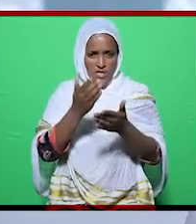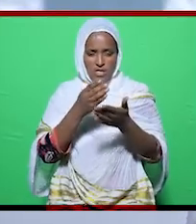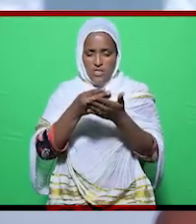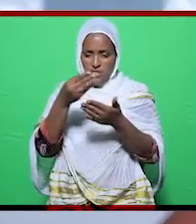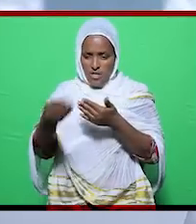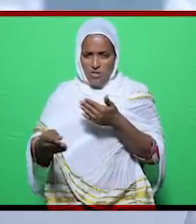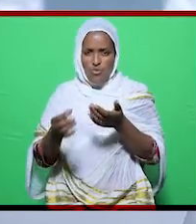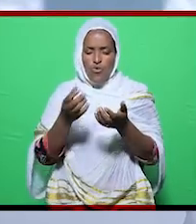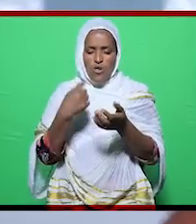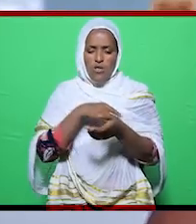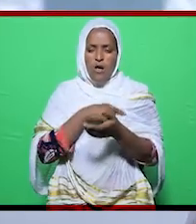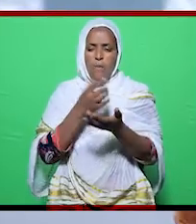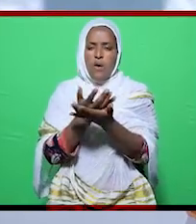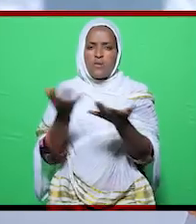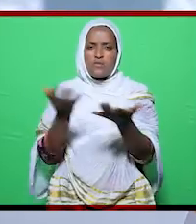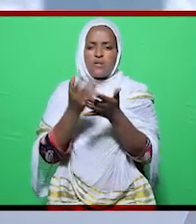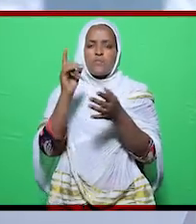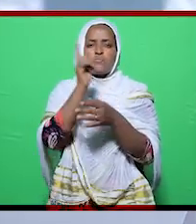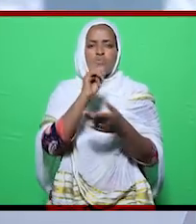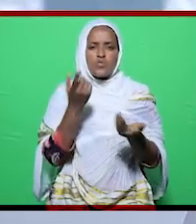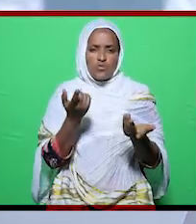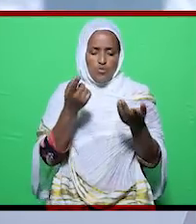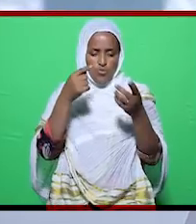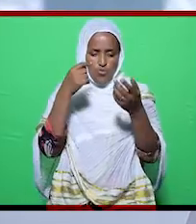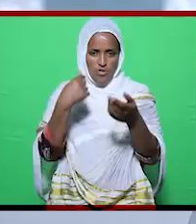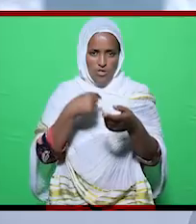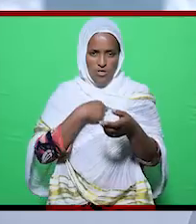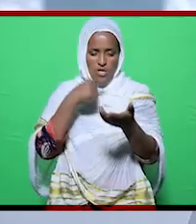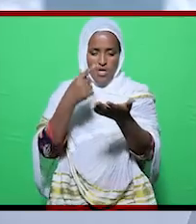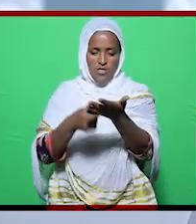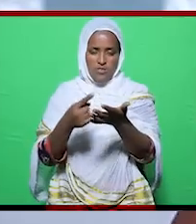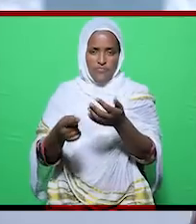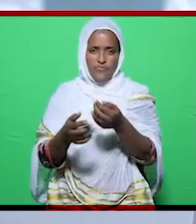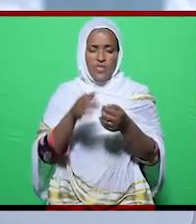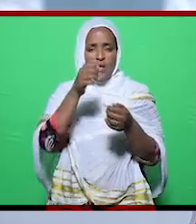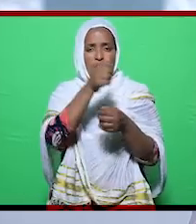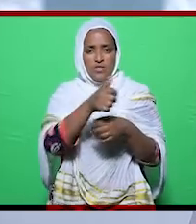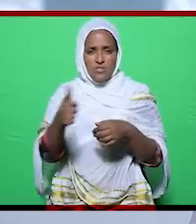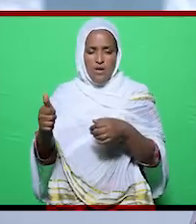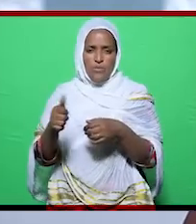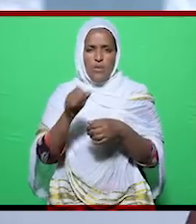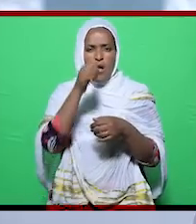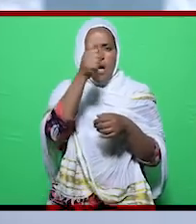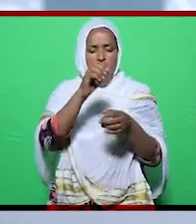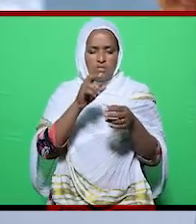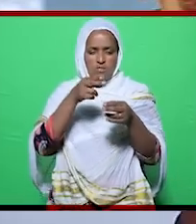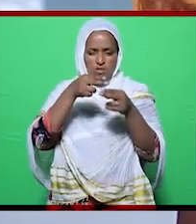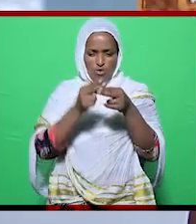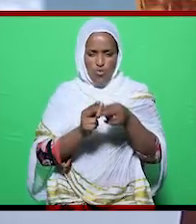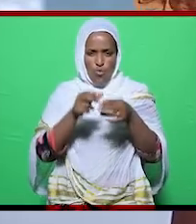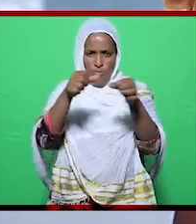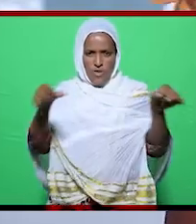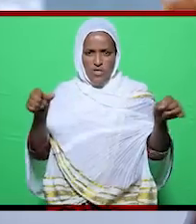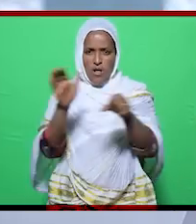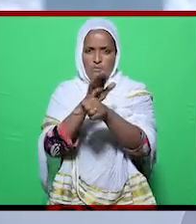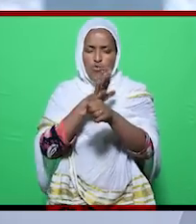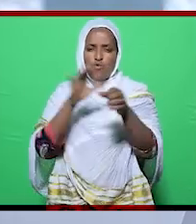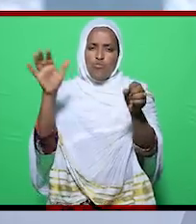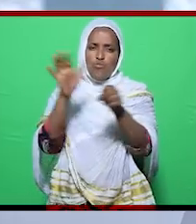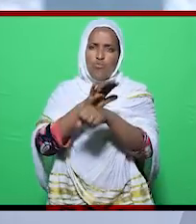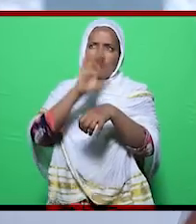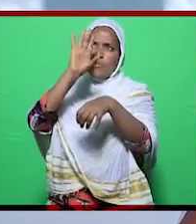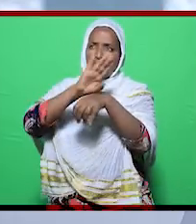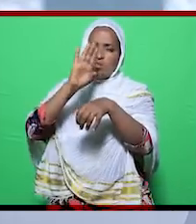የምናደርገው? የምንገዛቸው ሥዕሎች ምን አይነት ናቸው? ከዚህ ነው የሚጀምረው ጥበቃው። ለመገልገል ስንገዛው